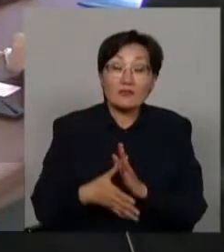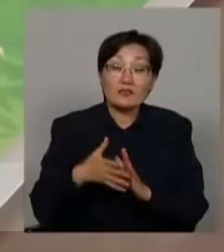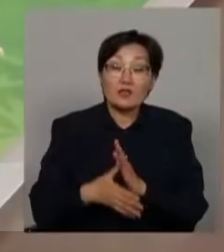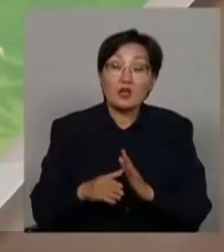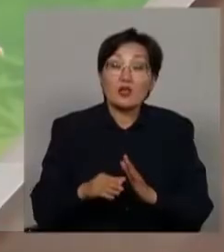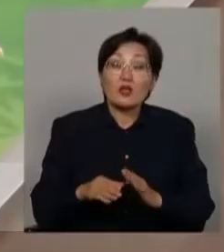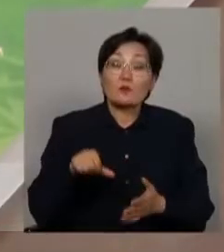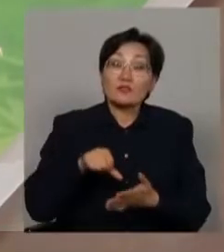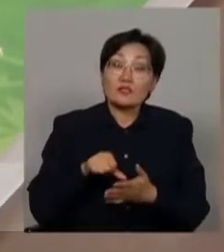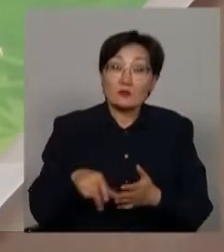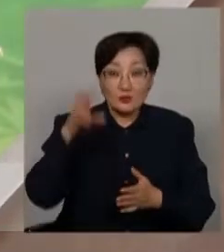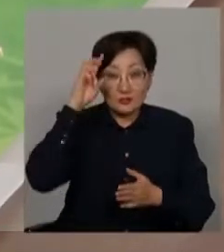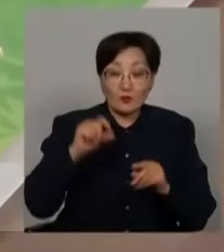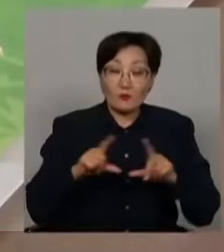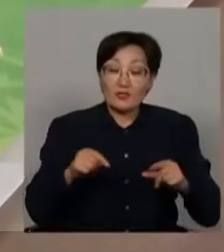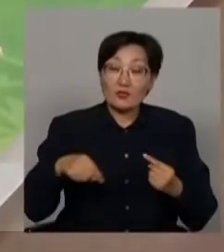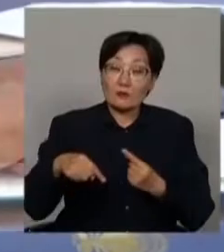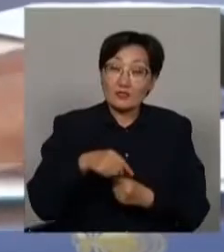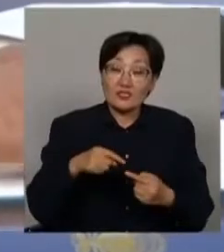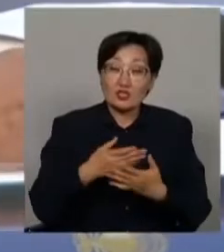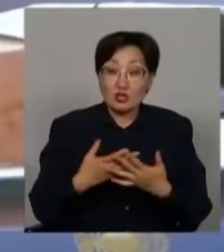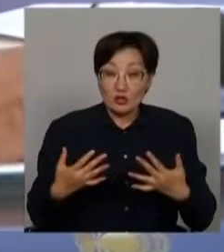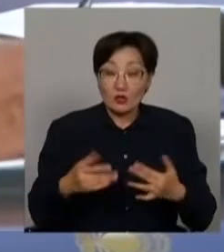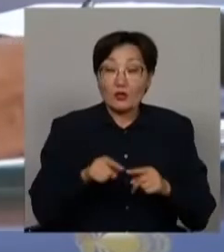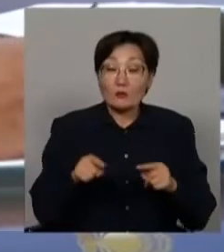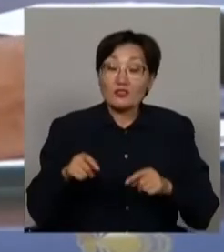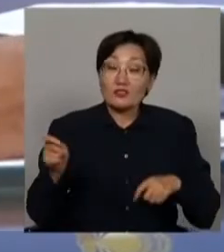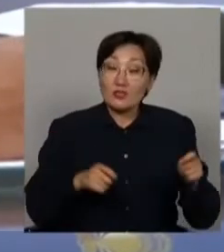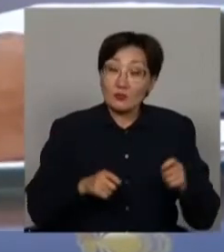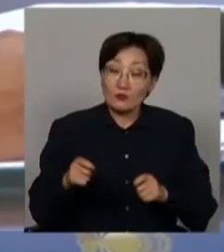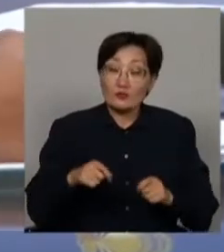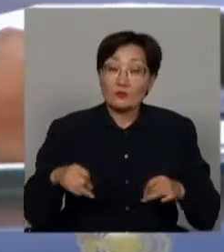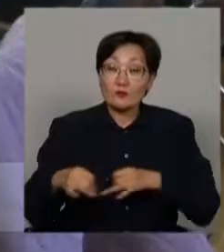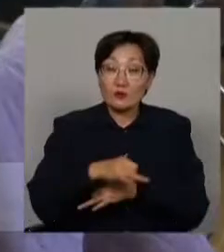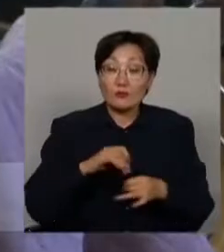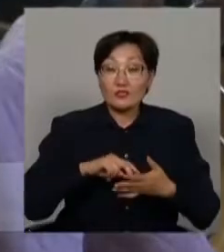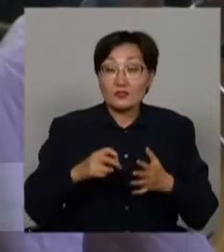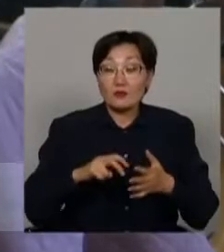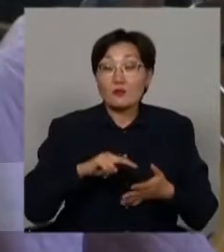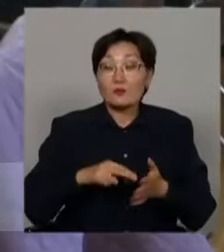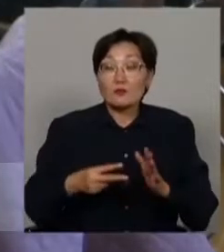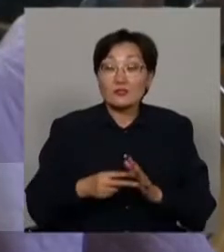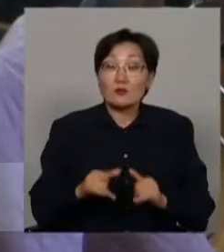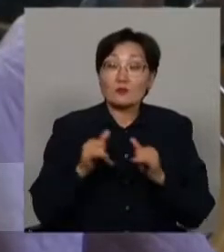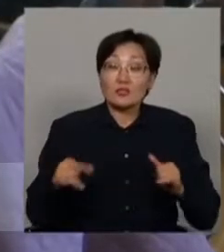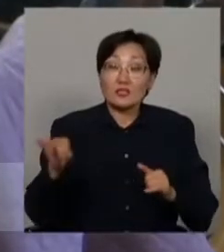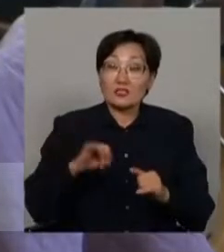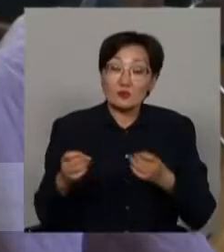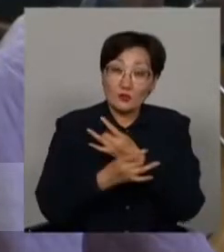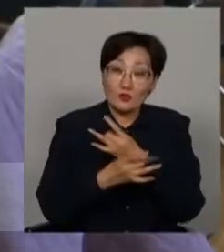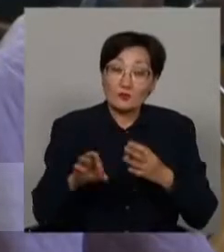экономисты, представители госорганов, бизнеса и не только. В ходе мероприятия его участники обсудили проблемы и перспективы